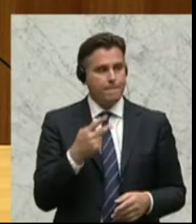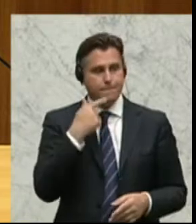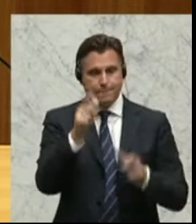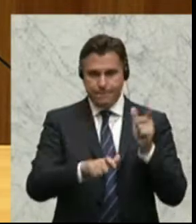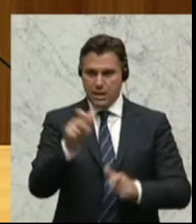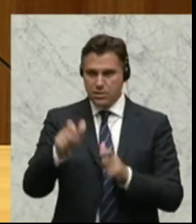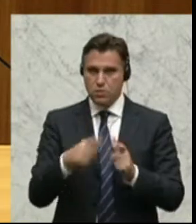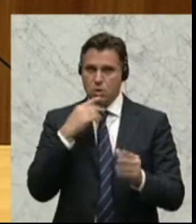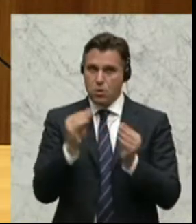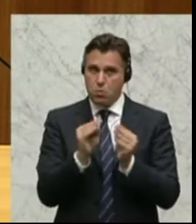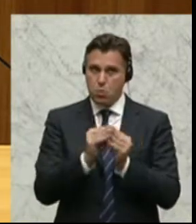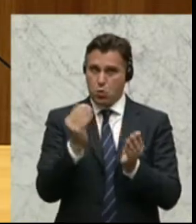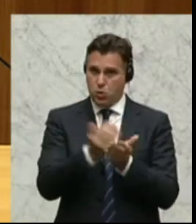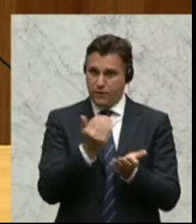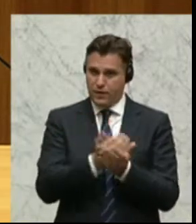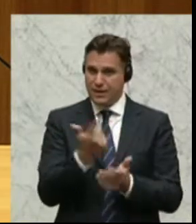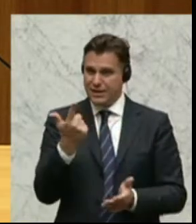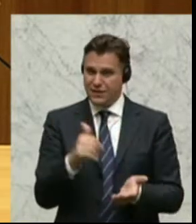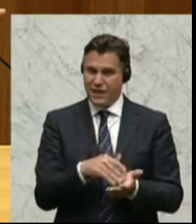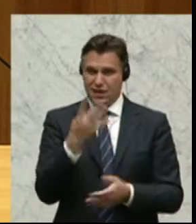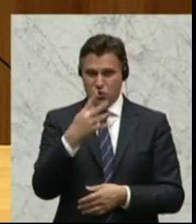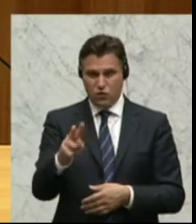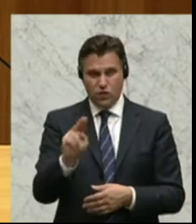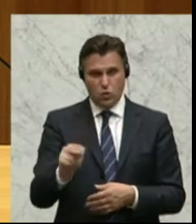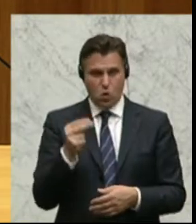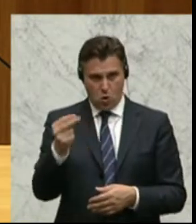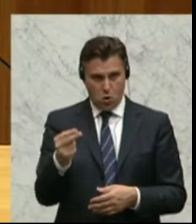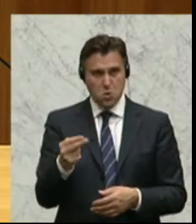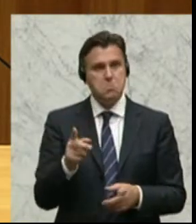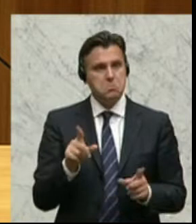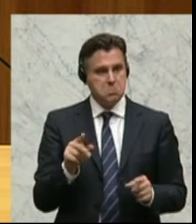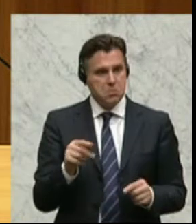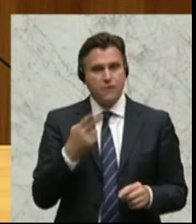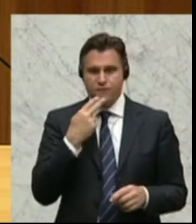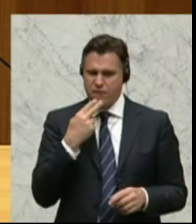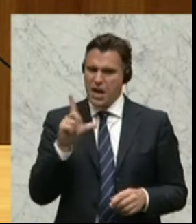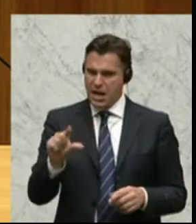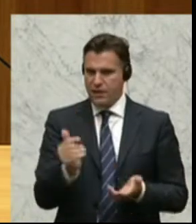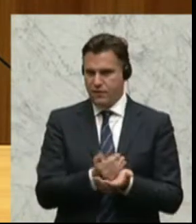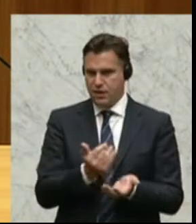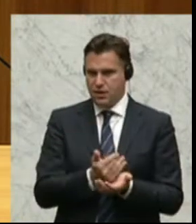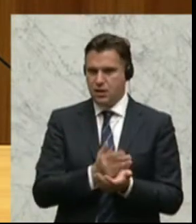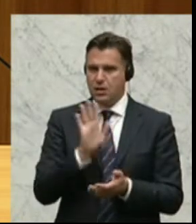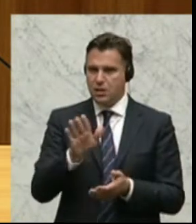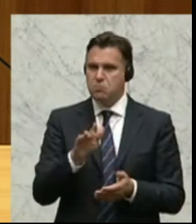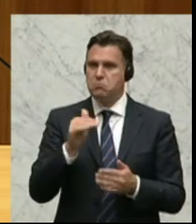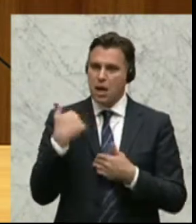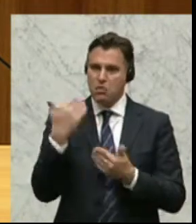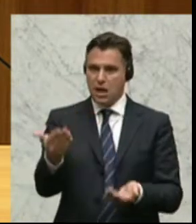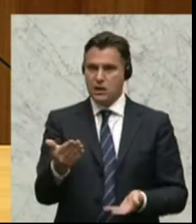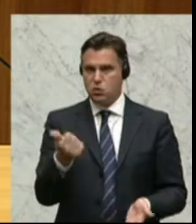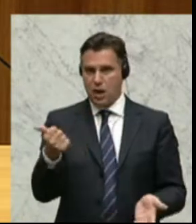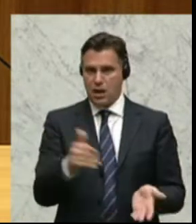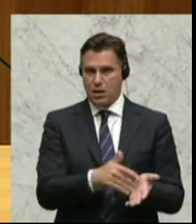von 2.400 Euro, also durchaus kleinere Verdiener, eine Entlastung in ihrem Modell von 1.700 Euro hätten,